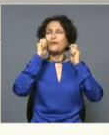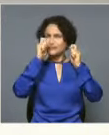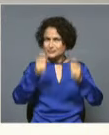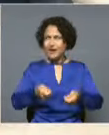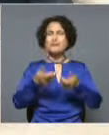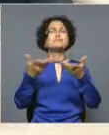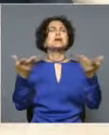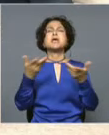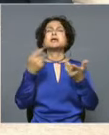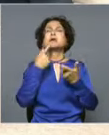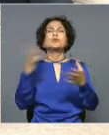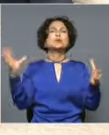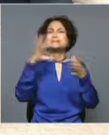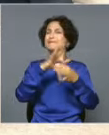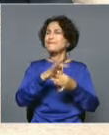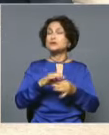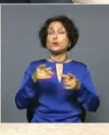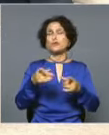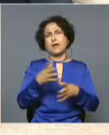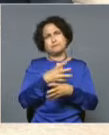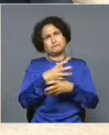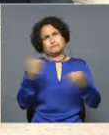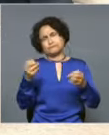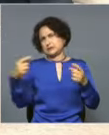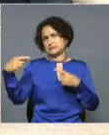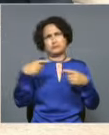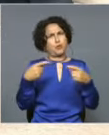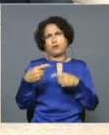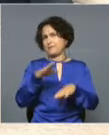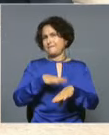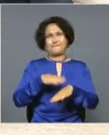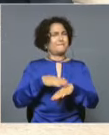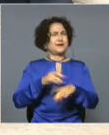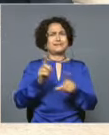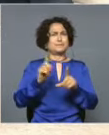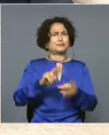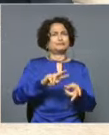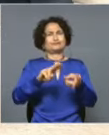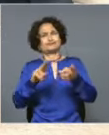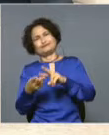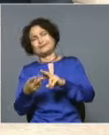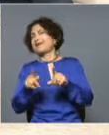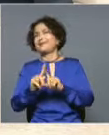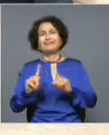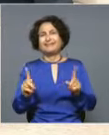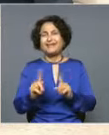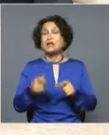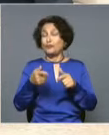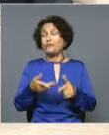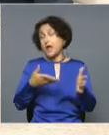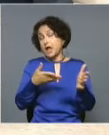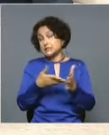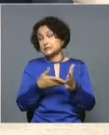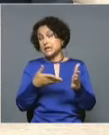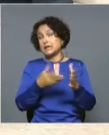тези събития. Да, това е безспорен факт и той не може да се преиначи, че инициативата идва заради политическа